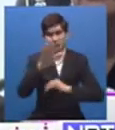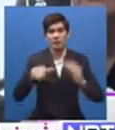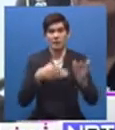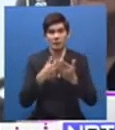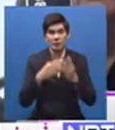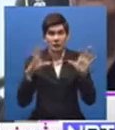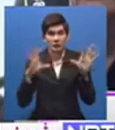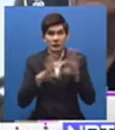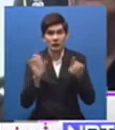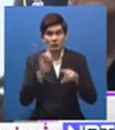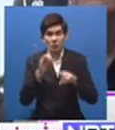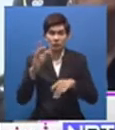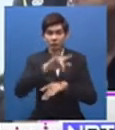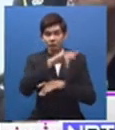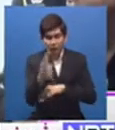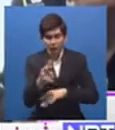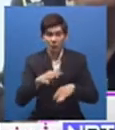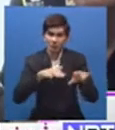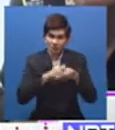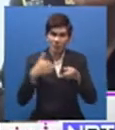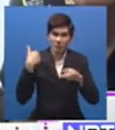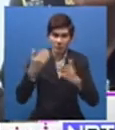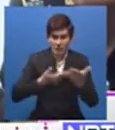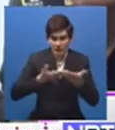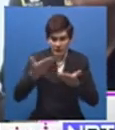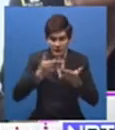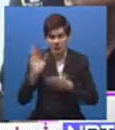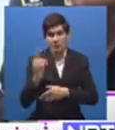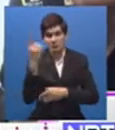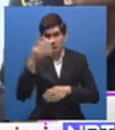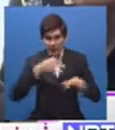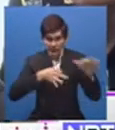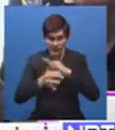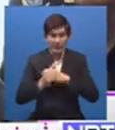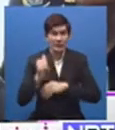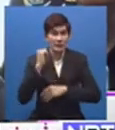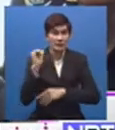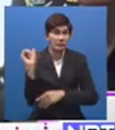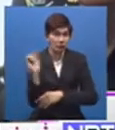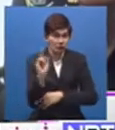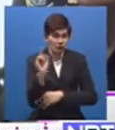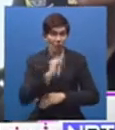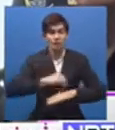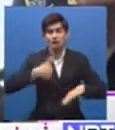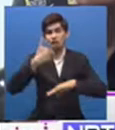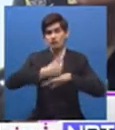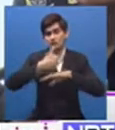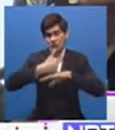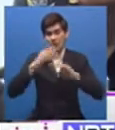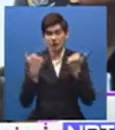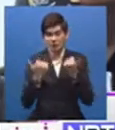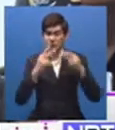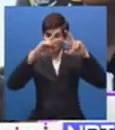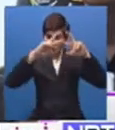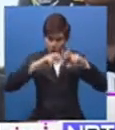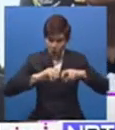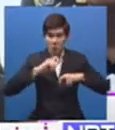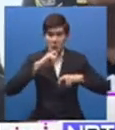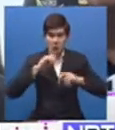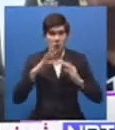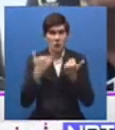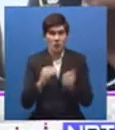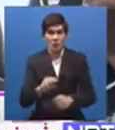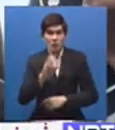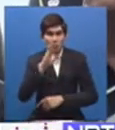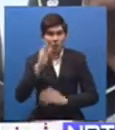บัติเหตุส่วนการจะซื้อเฮลิคอปเตอร์ชุดใหม่ทดแทนเครื่องเดิมที่ใช้งานมานานนั้นผู้บังคับบัญชาระดับสูงกำลังพิจารณาทั้งนี้ได้กำ